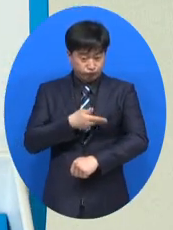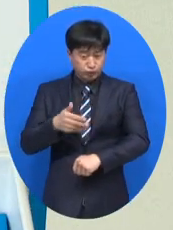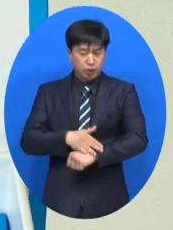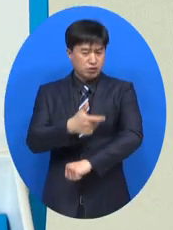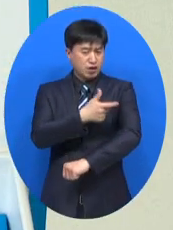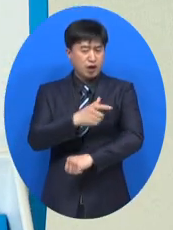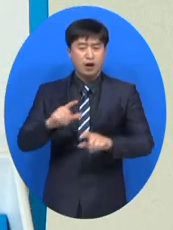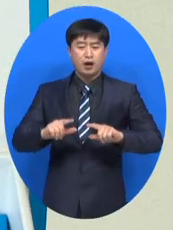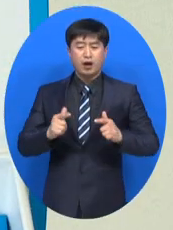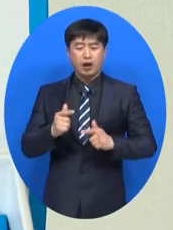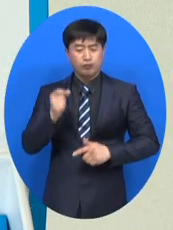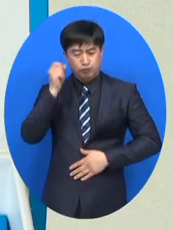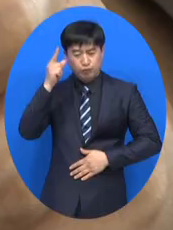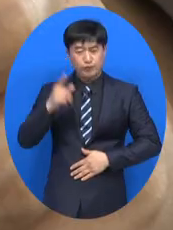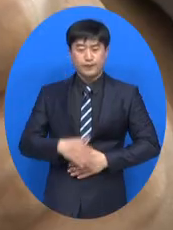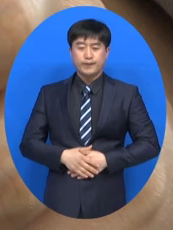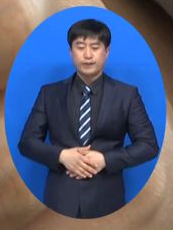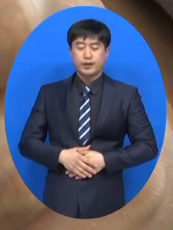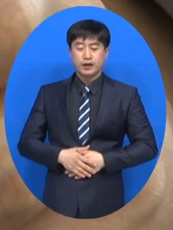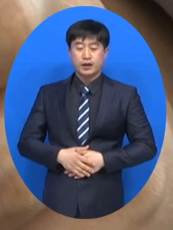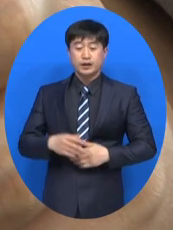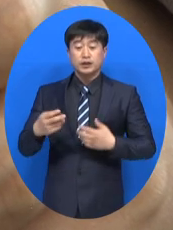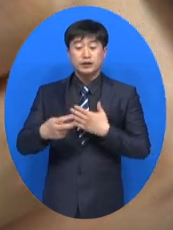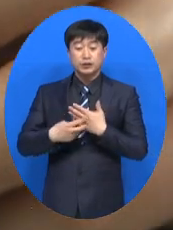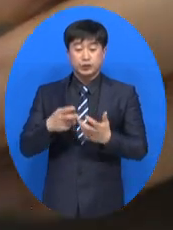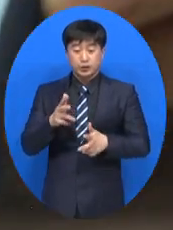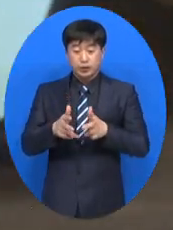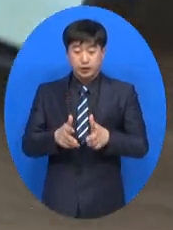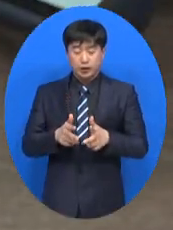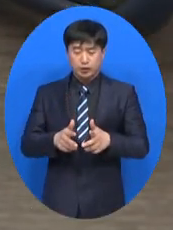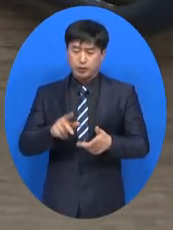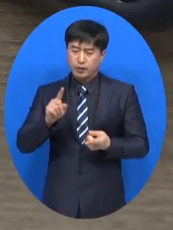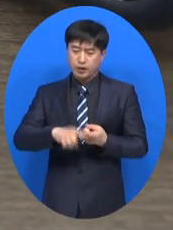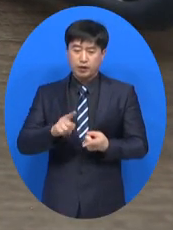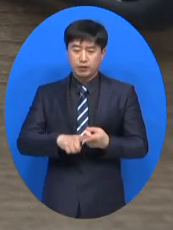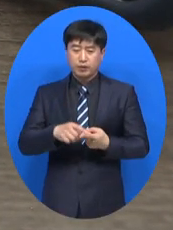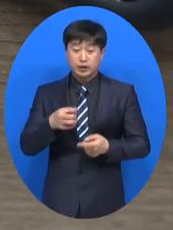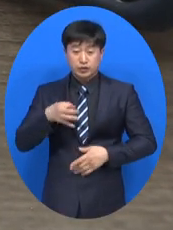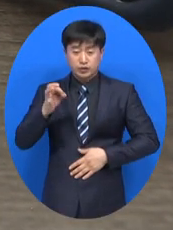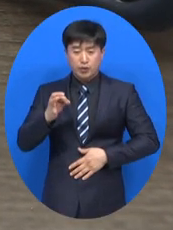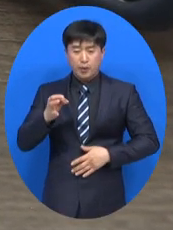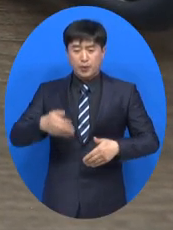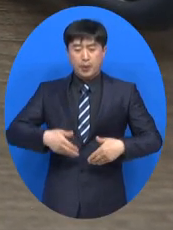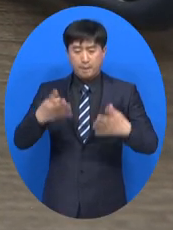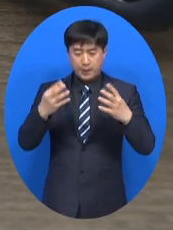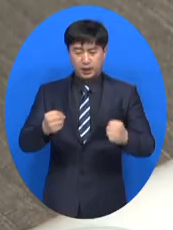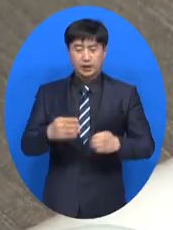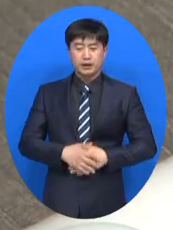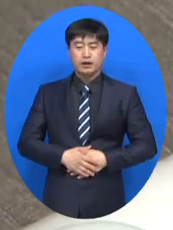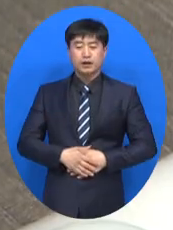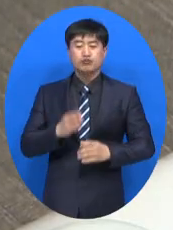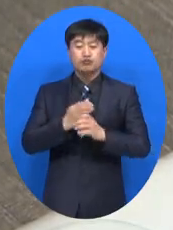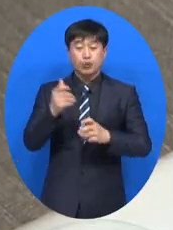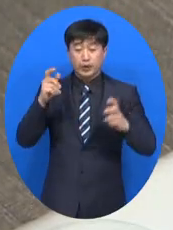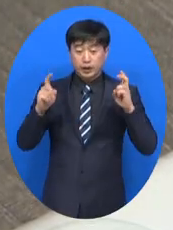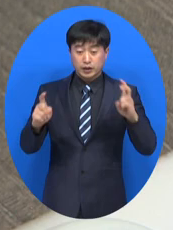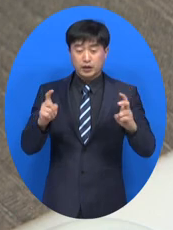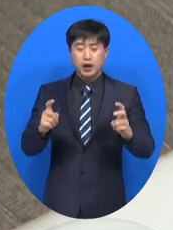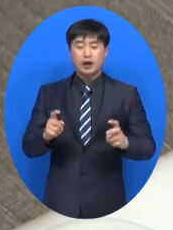투약하는 방식이 아니라 획기적입니다 의료기기는 사용 적합성 등 인증받아야 하는 부분이 꽤 되는데 중소기업들은